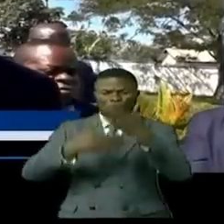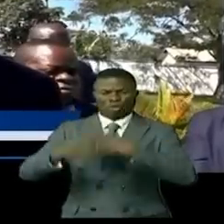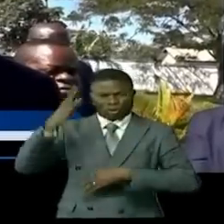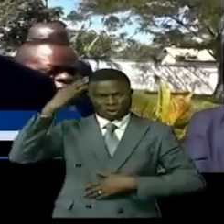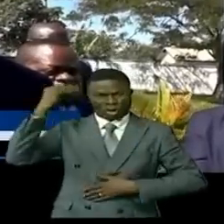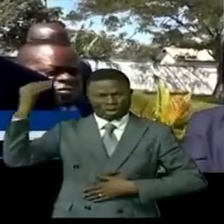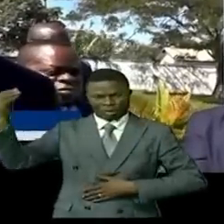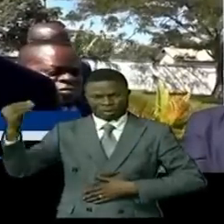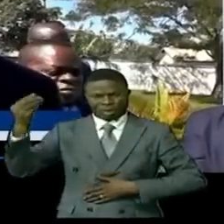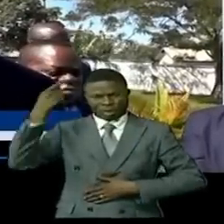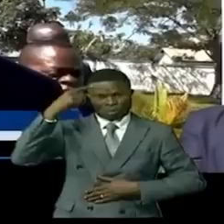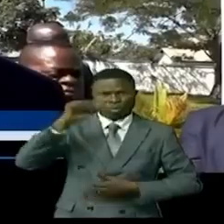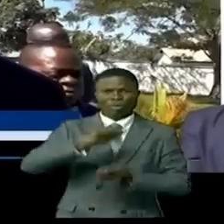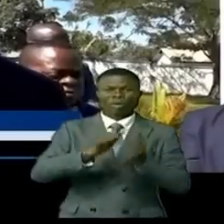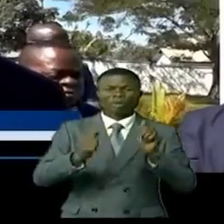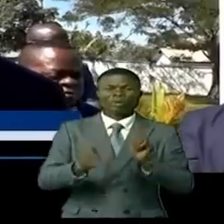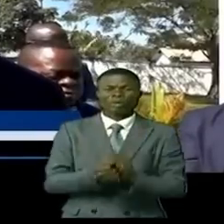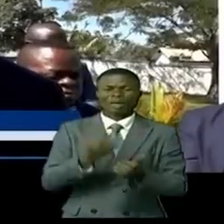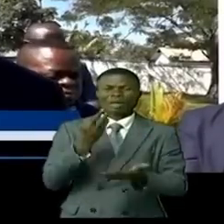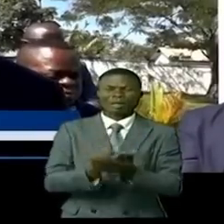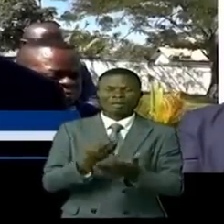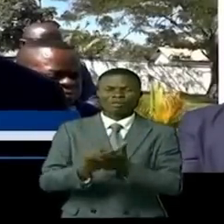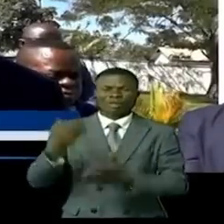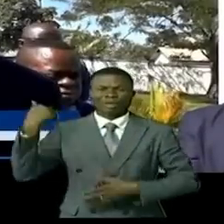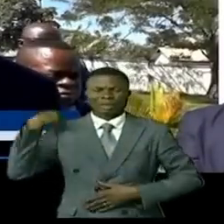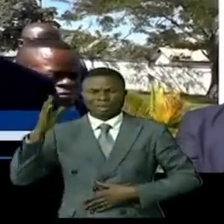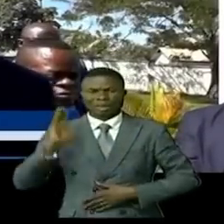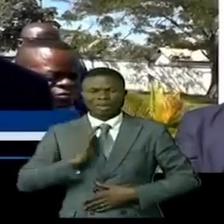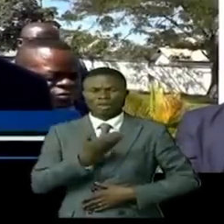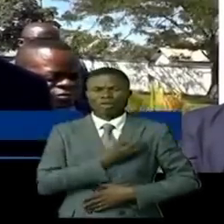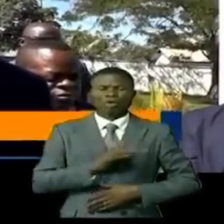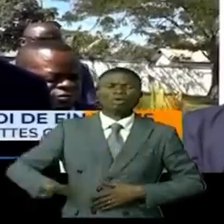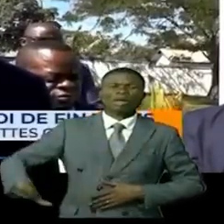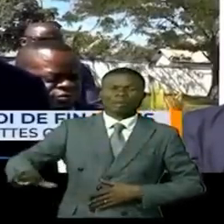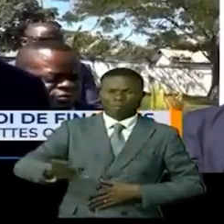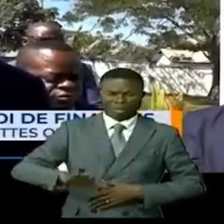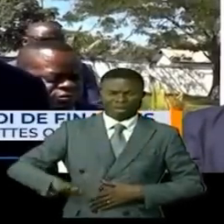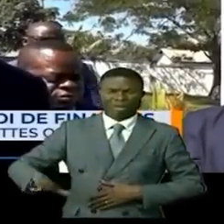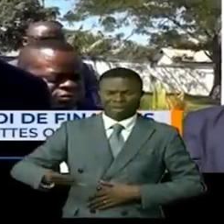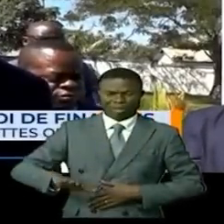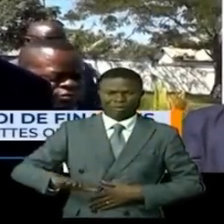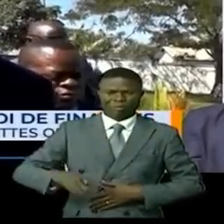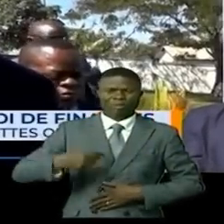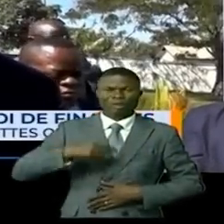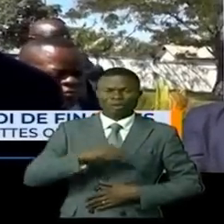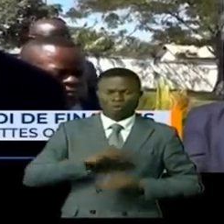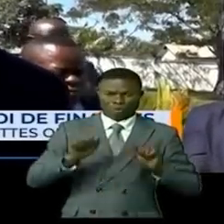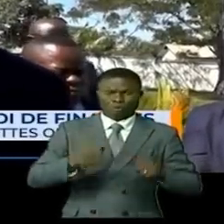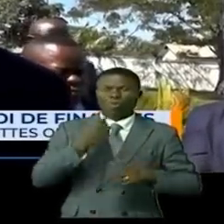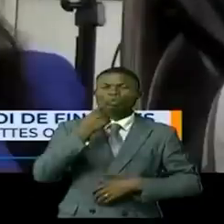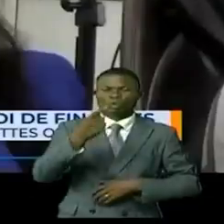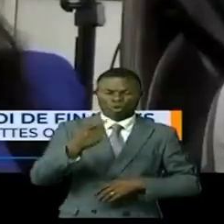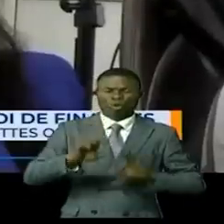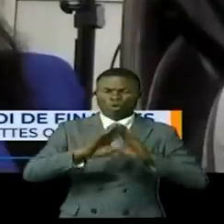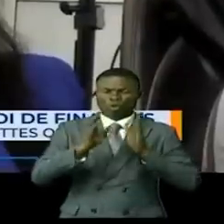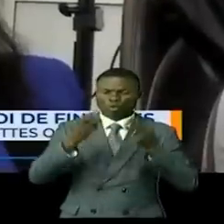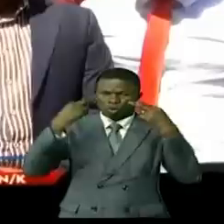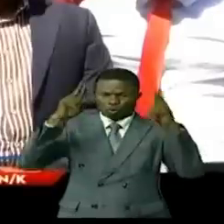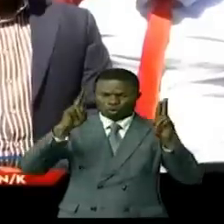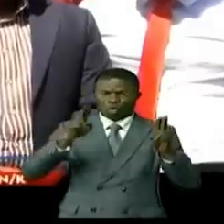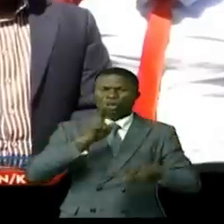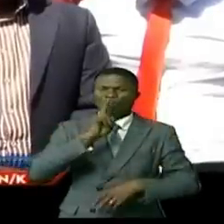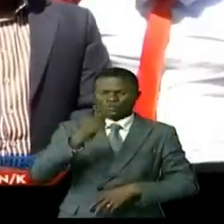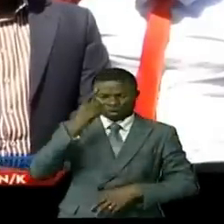autour des finances publiques de notre pays. Donc nous pouvons dire que ça a été une réussite pour